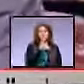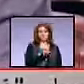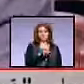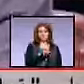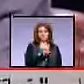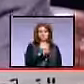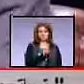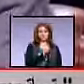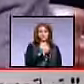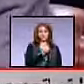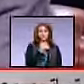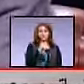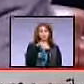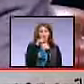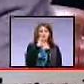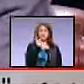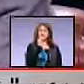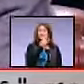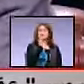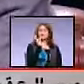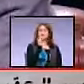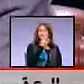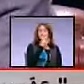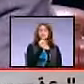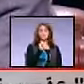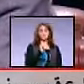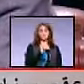بنتكلم على حراميه في تايلاند وحراميه في كي جي 2،